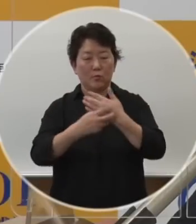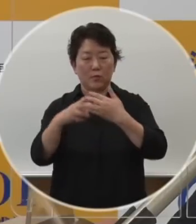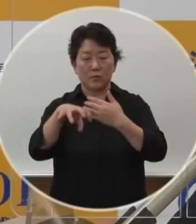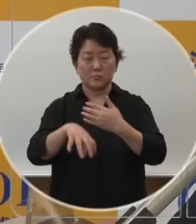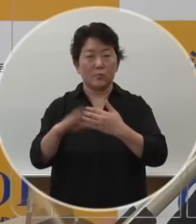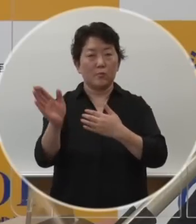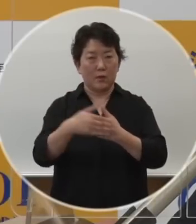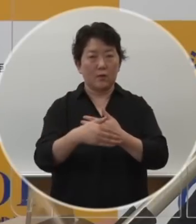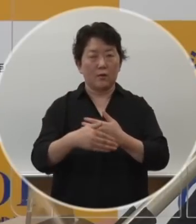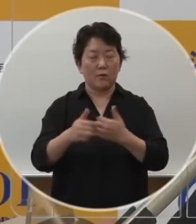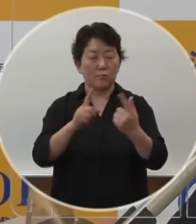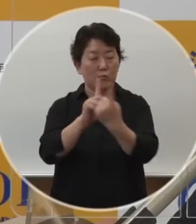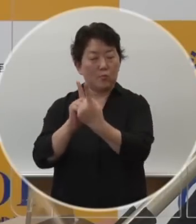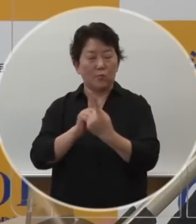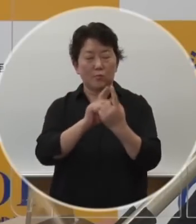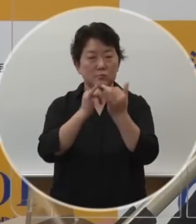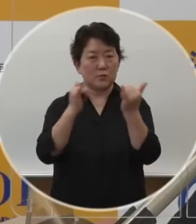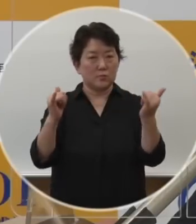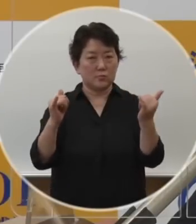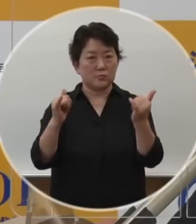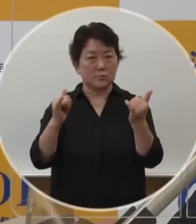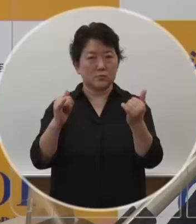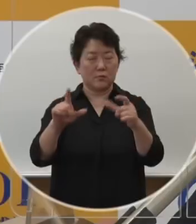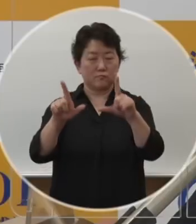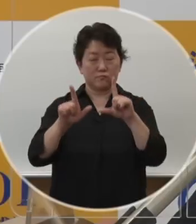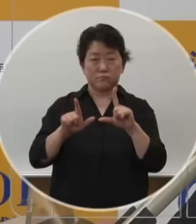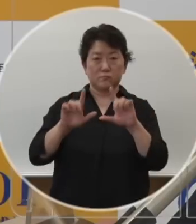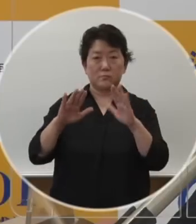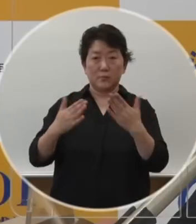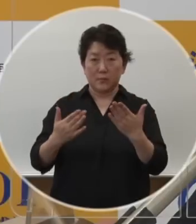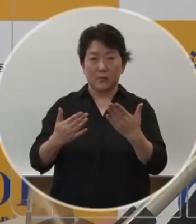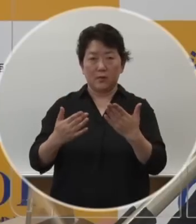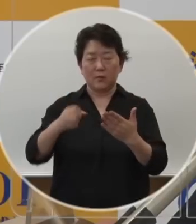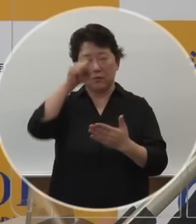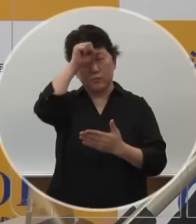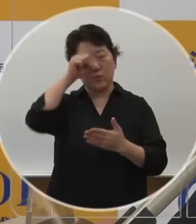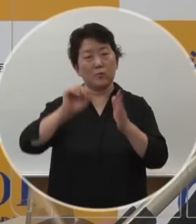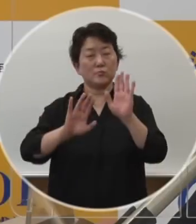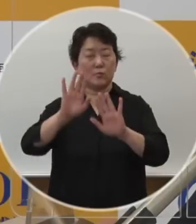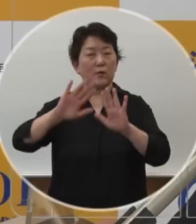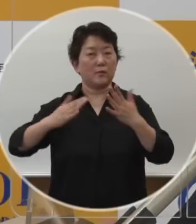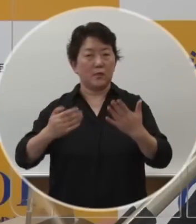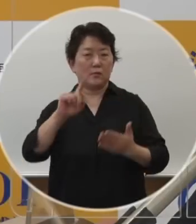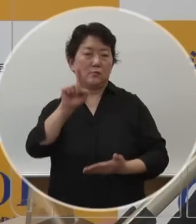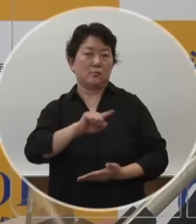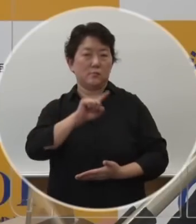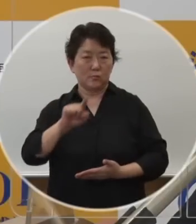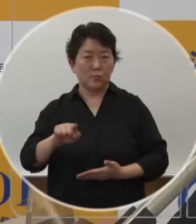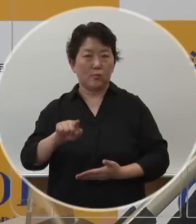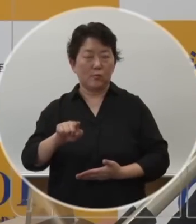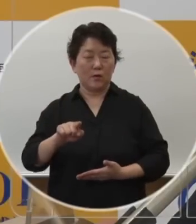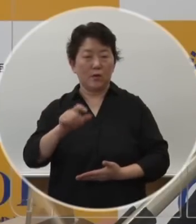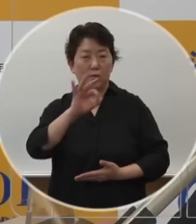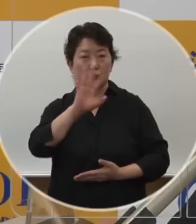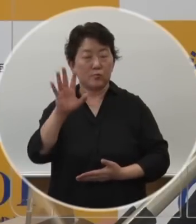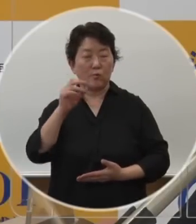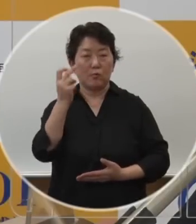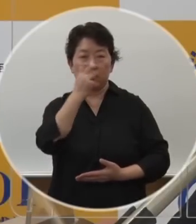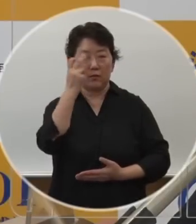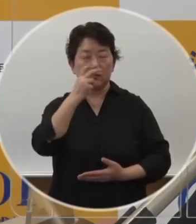等から濃厚接触者の指定を受けていない無症状の方はどうぞご利用ください